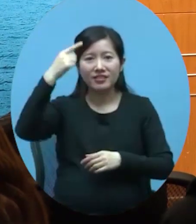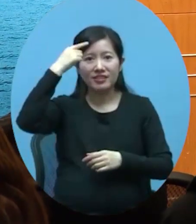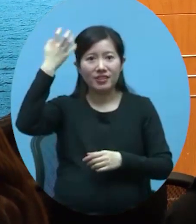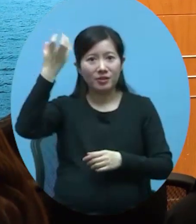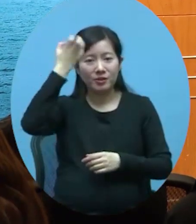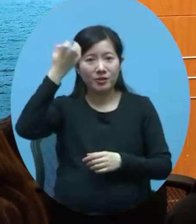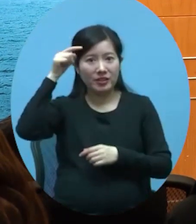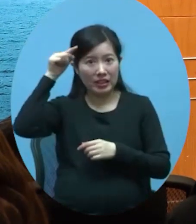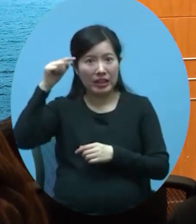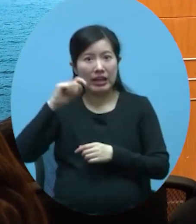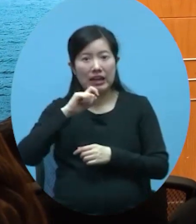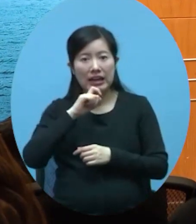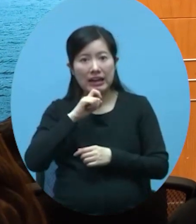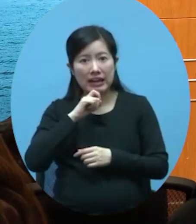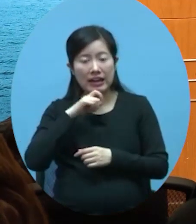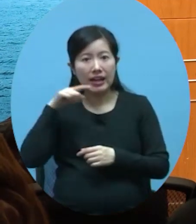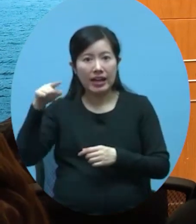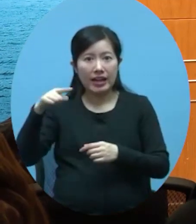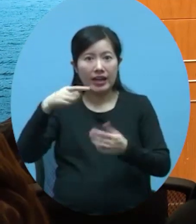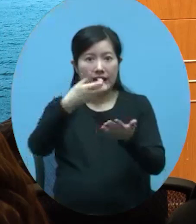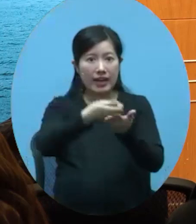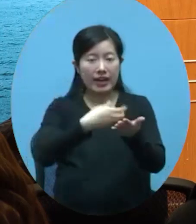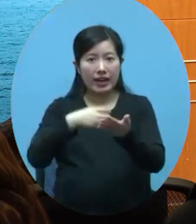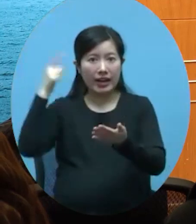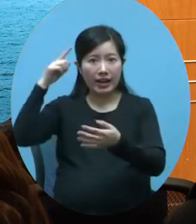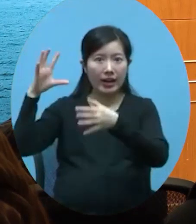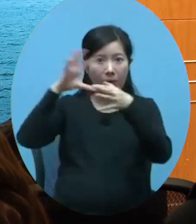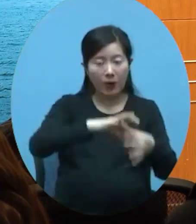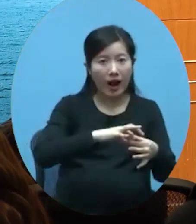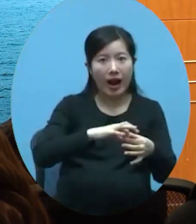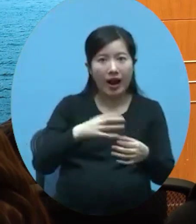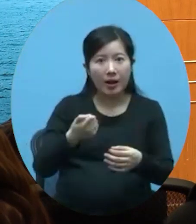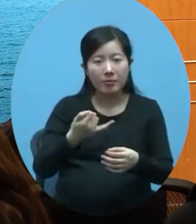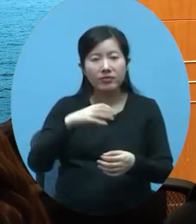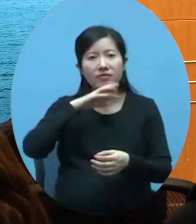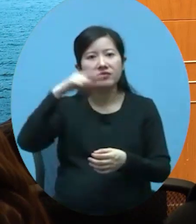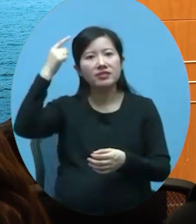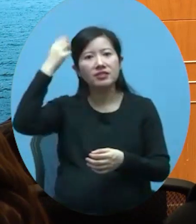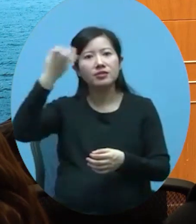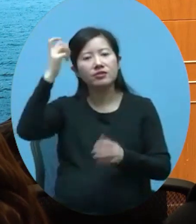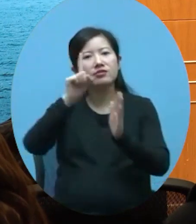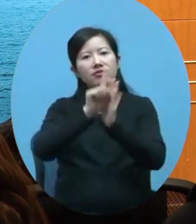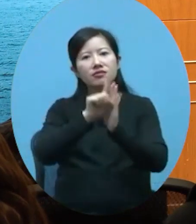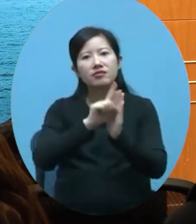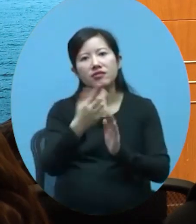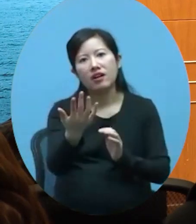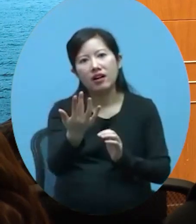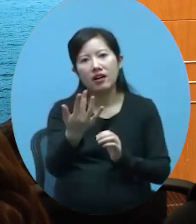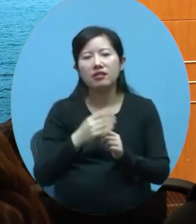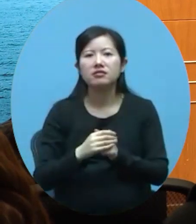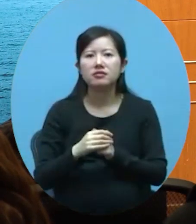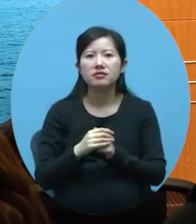這個情況出現才會符合那個計劃你們要求發燒的度數在哪裡剛剛說的那個